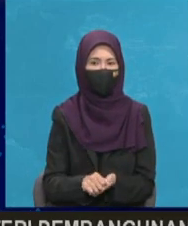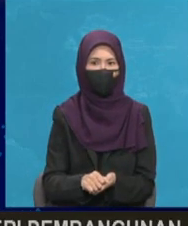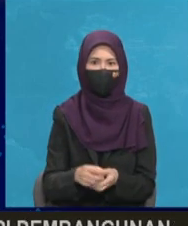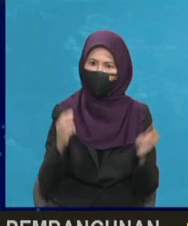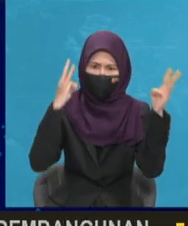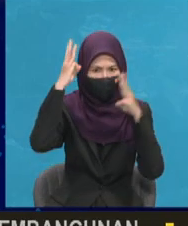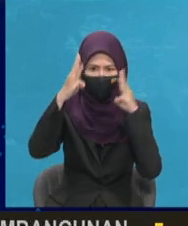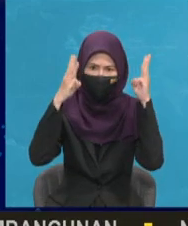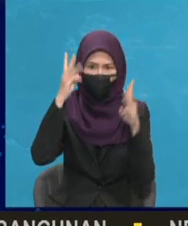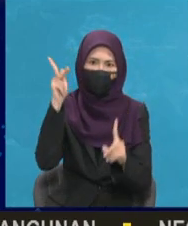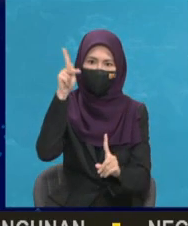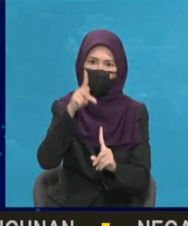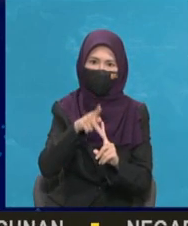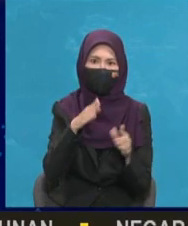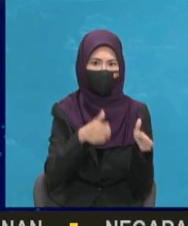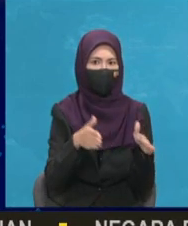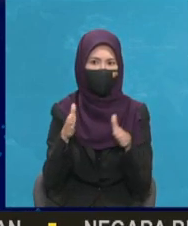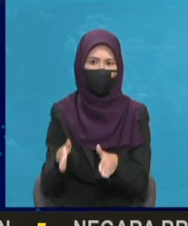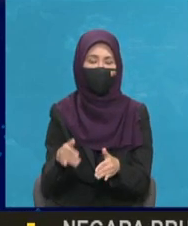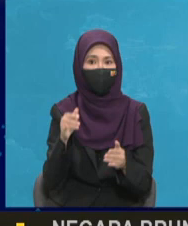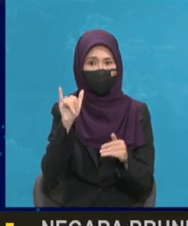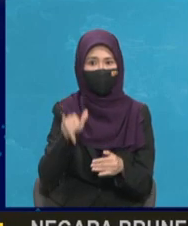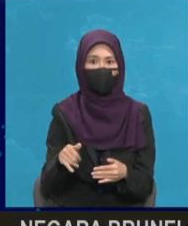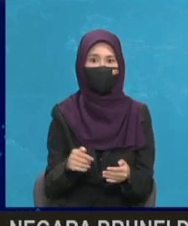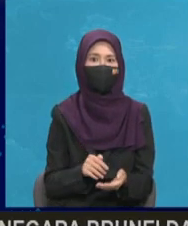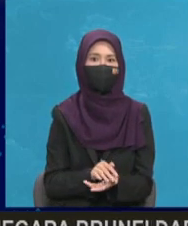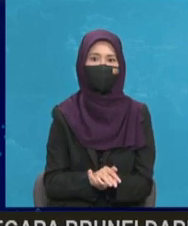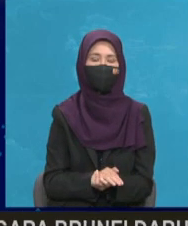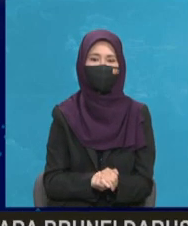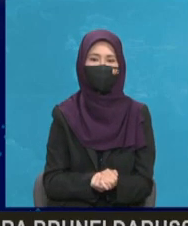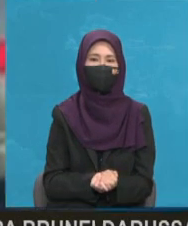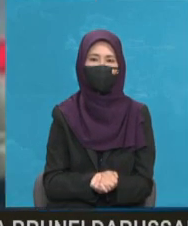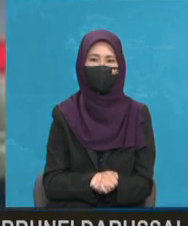perasaan cemas serta panik kepada para pengguna jalan raya yang lain